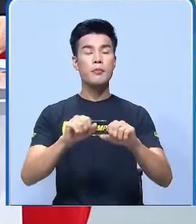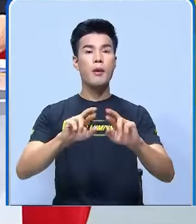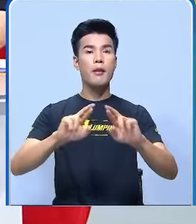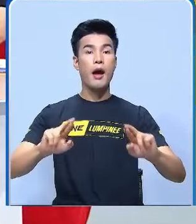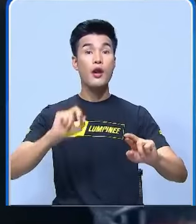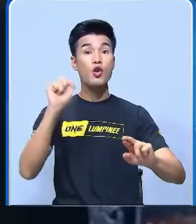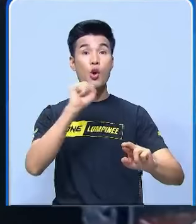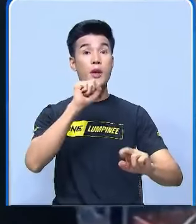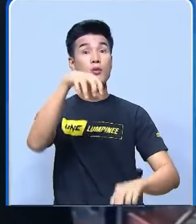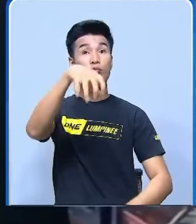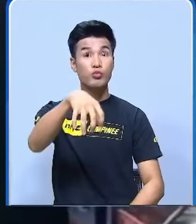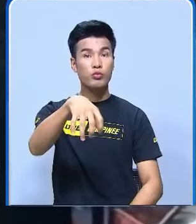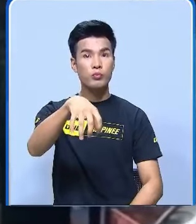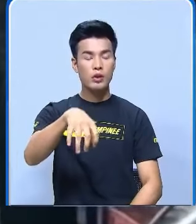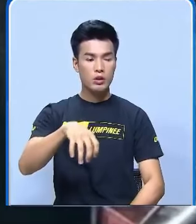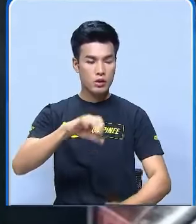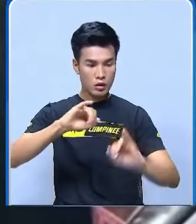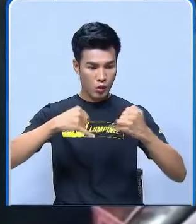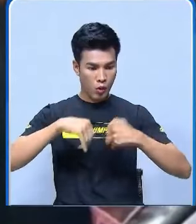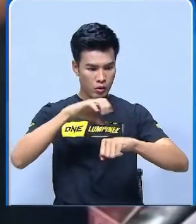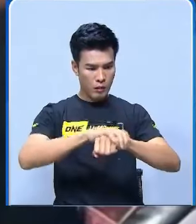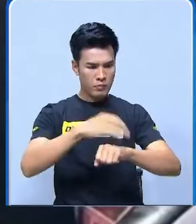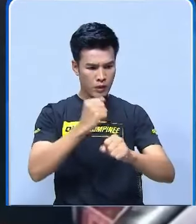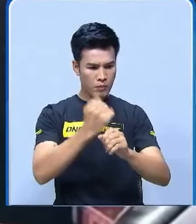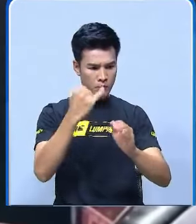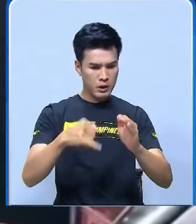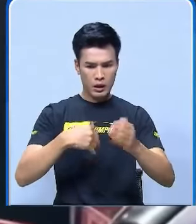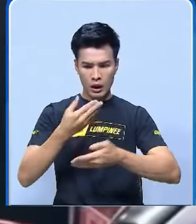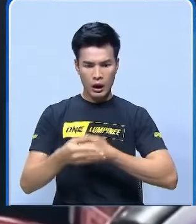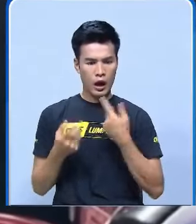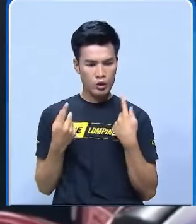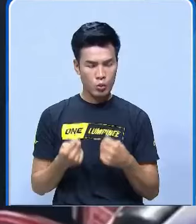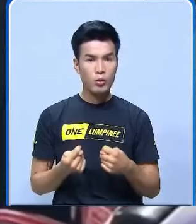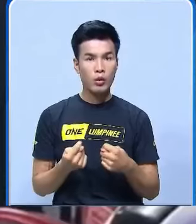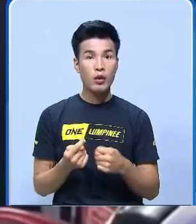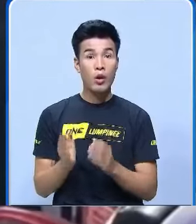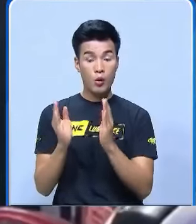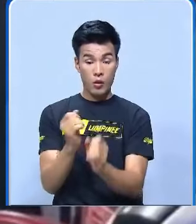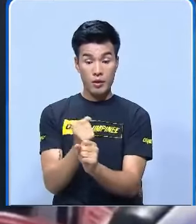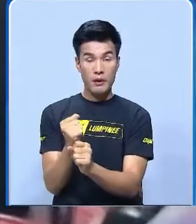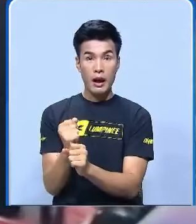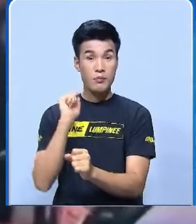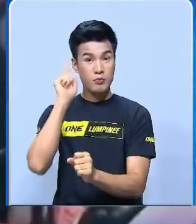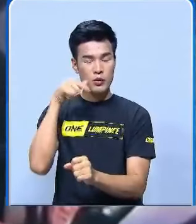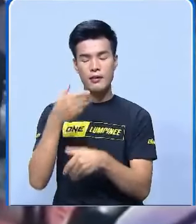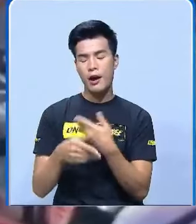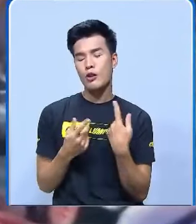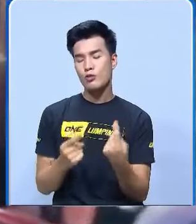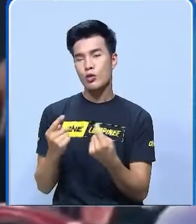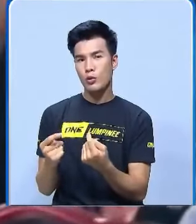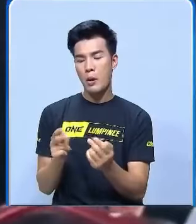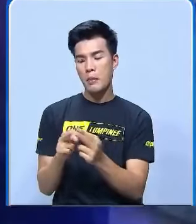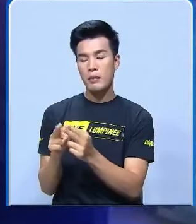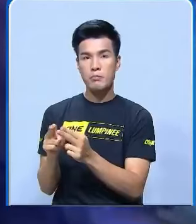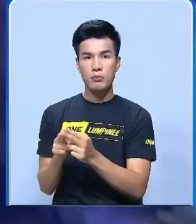โอเกะไปจับกุมเจ้าของร้านลักลอบแฝงค้าประเวณีค่ะจะให้พนักงานในร้านเนี่ยขายบริการให้กับลูกค้าแล้วมีการหักค่าหัวคิวด้วย